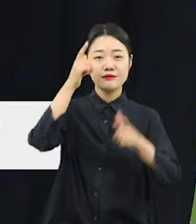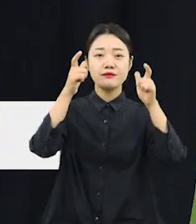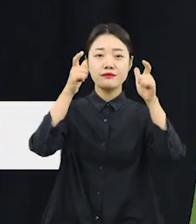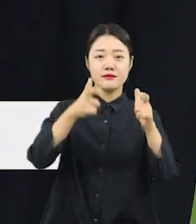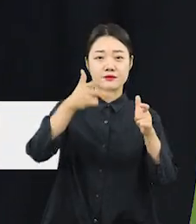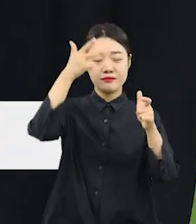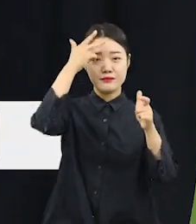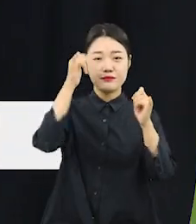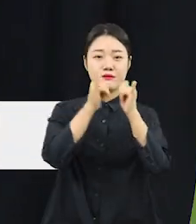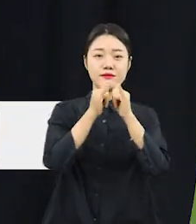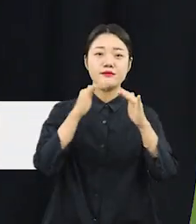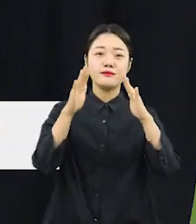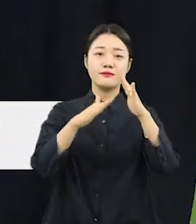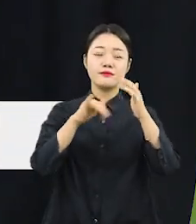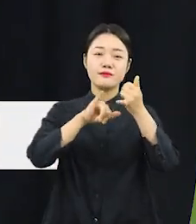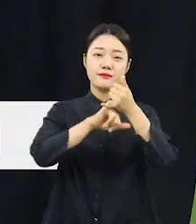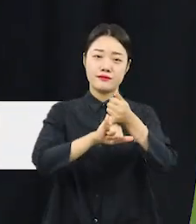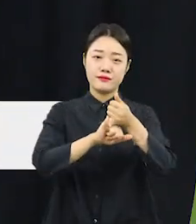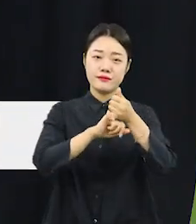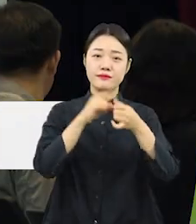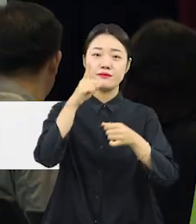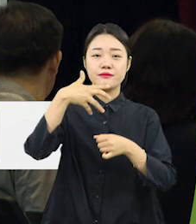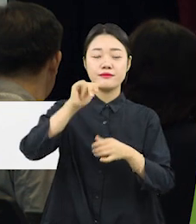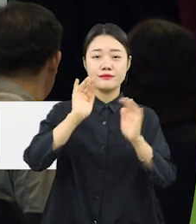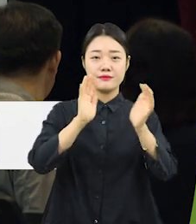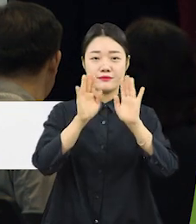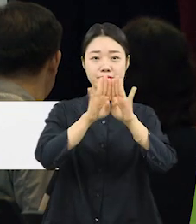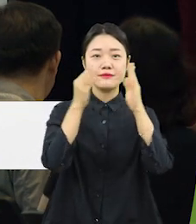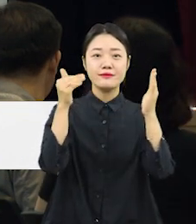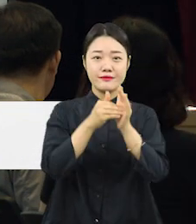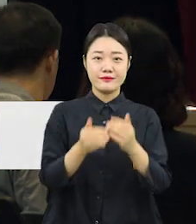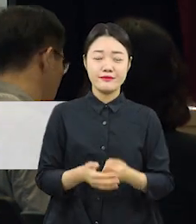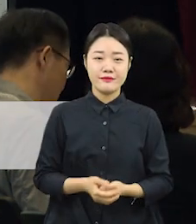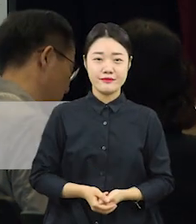부평구가 부평구 주민공약평가단 제1차 회의를 개최했습니다.